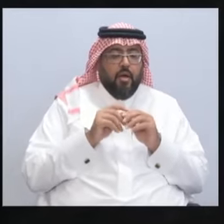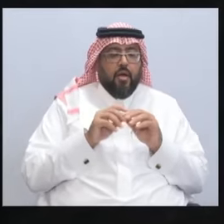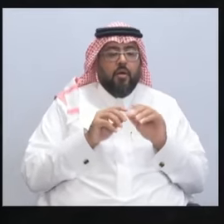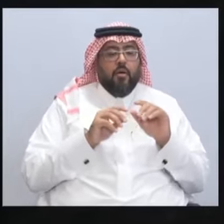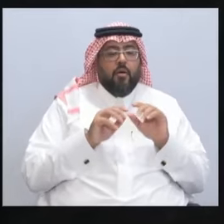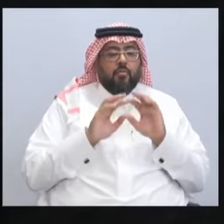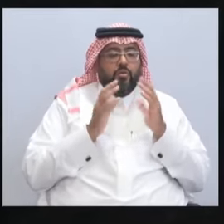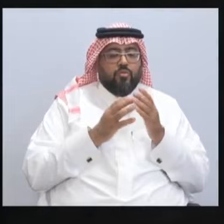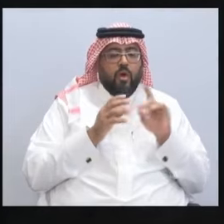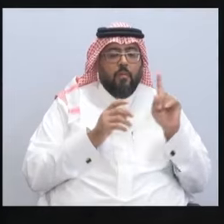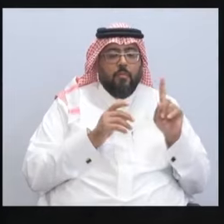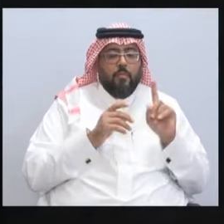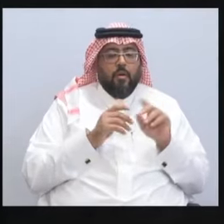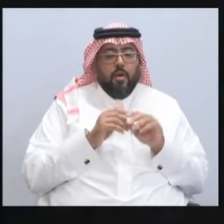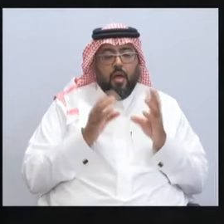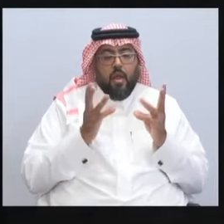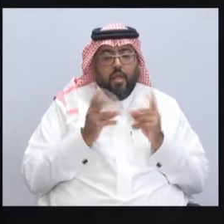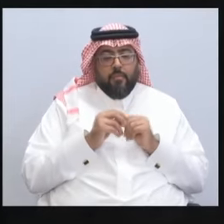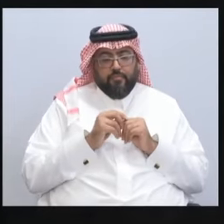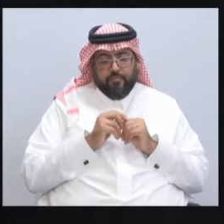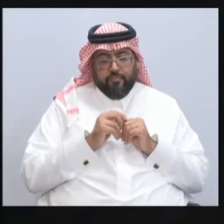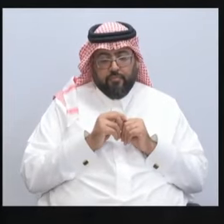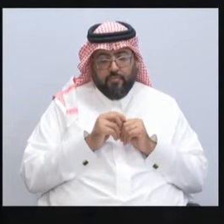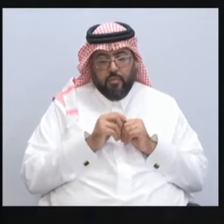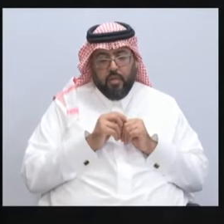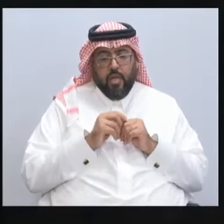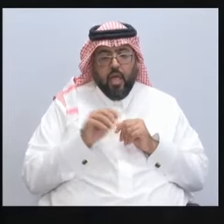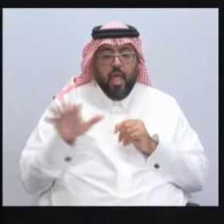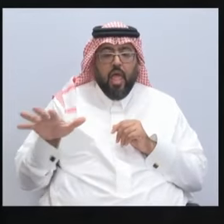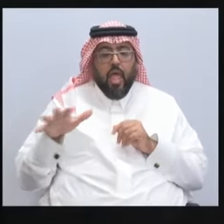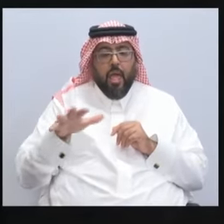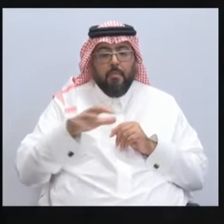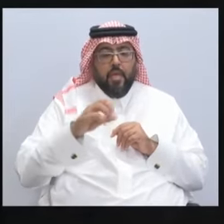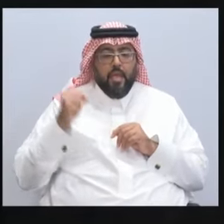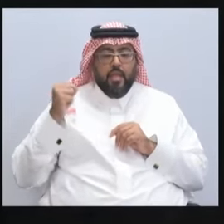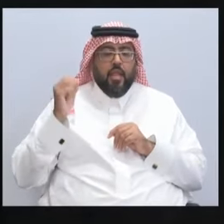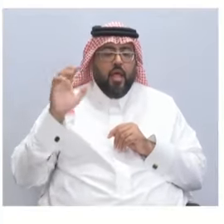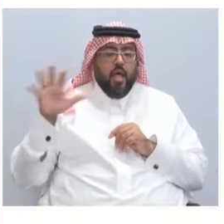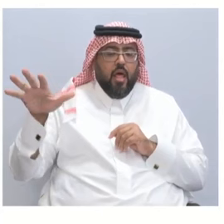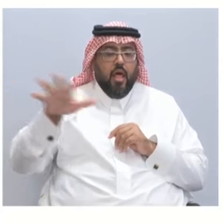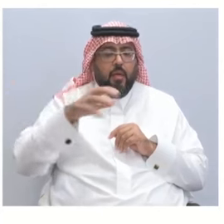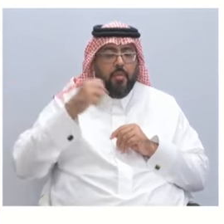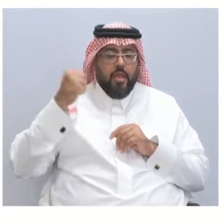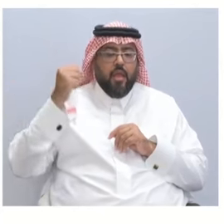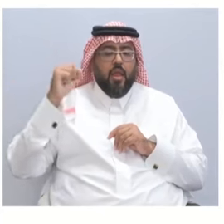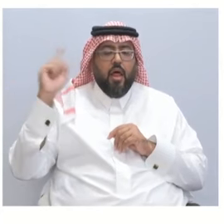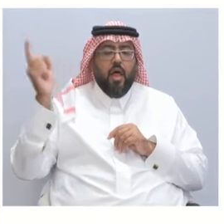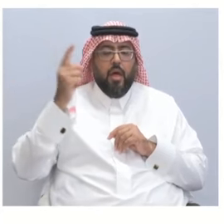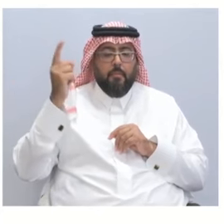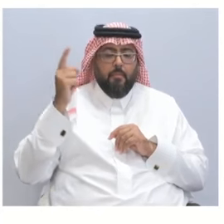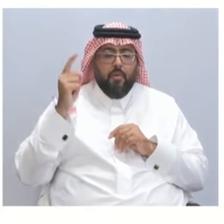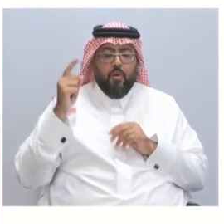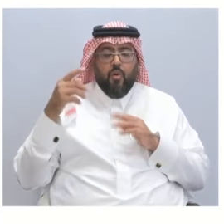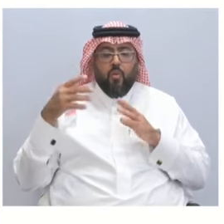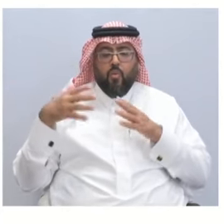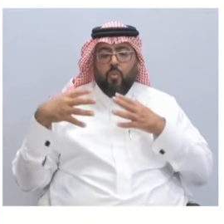بء باستعمال الارقام الامين العام والامناء المساعدون هم